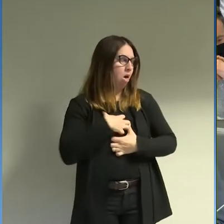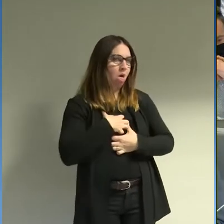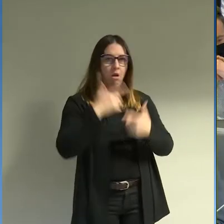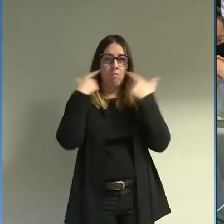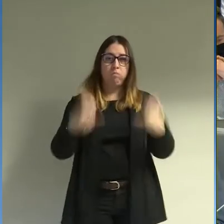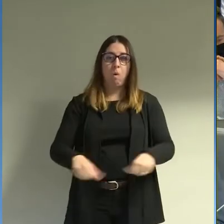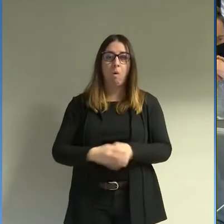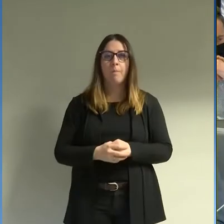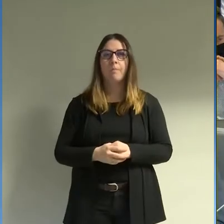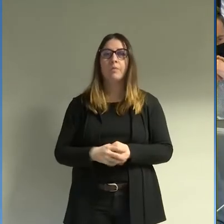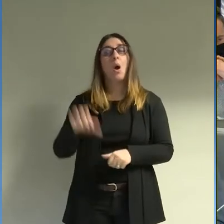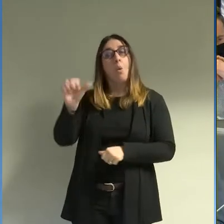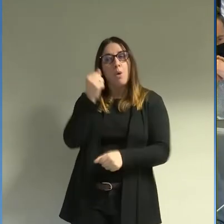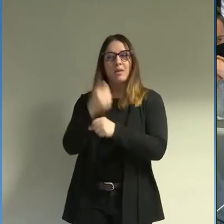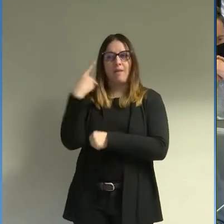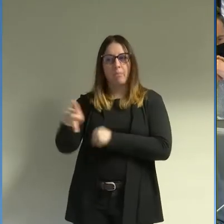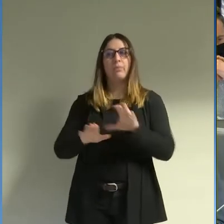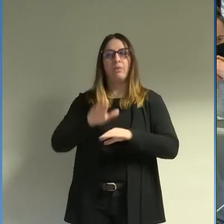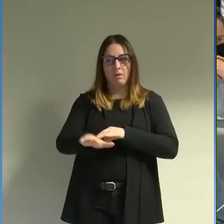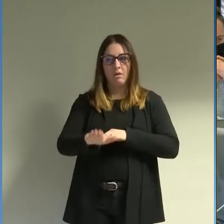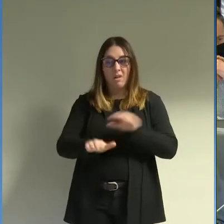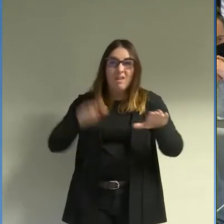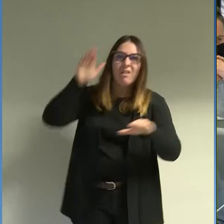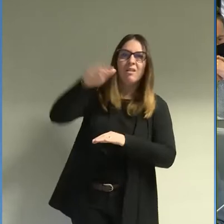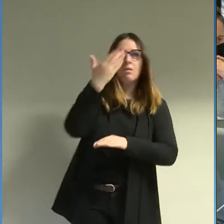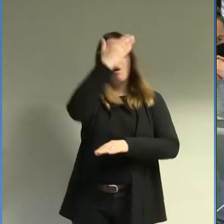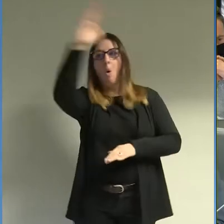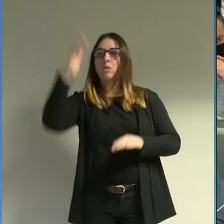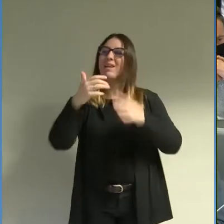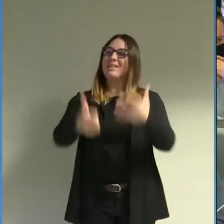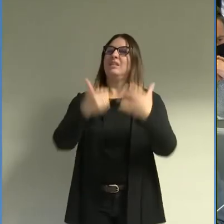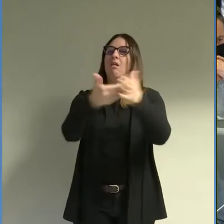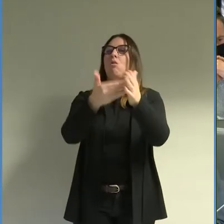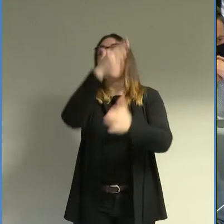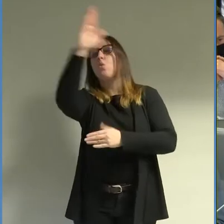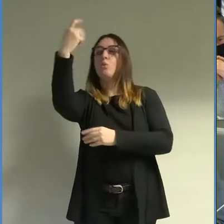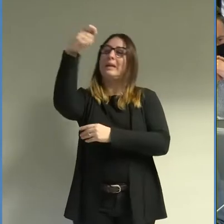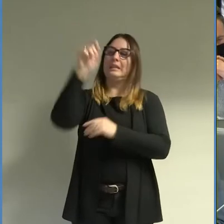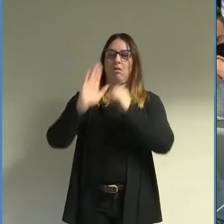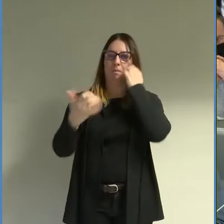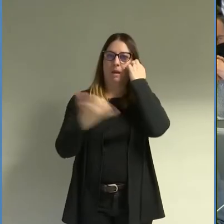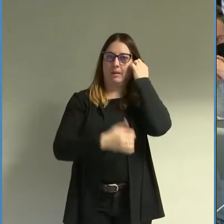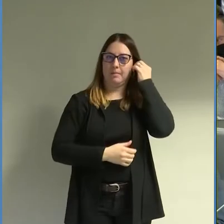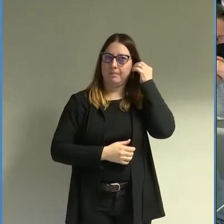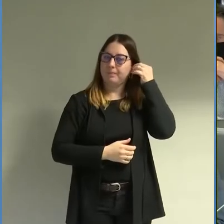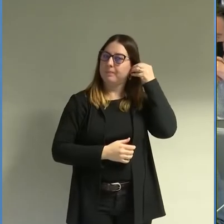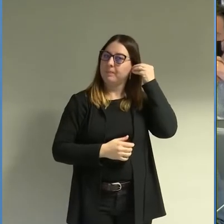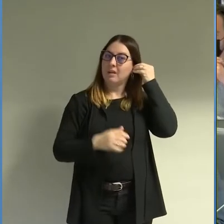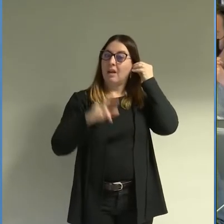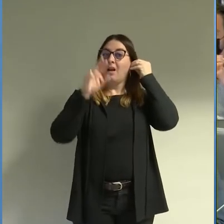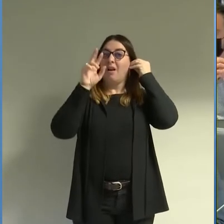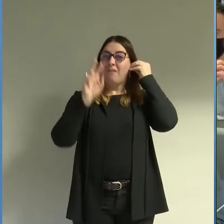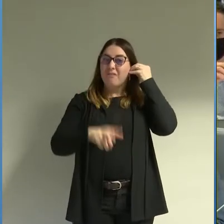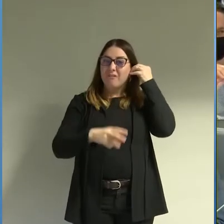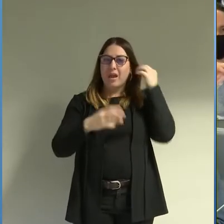commencez par faire le job qui est le vôtre avant de rêver à celui d'un autre mandat sur le fond cette délibération transpire